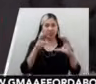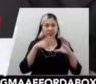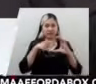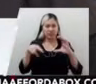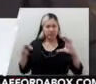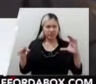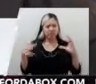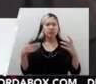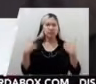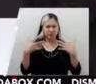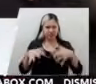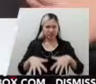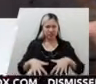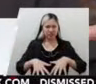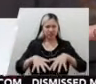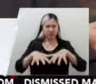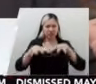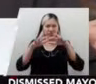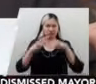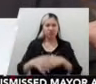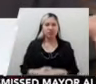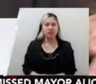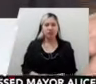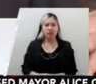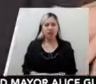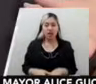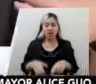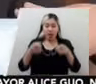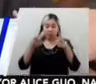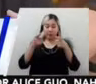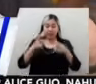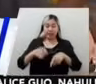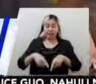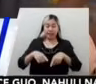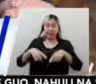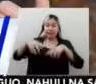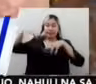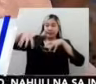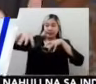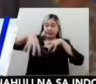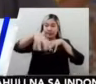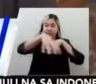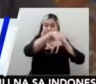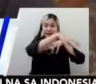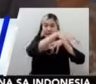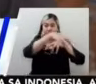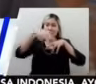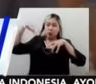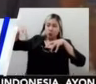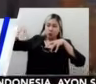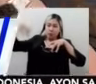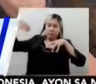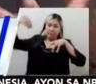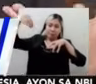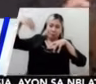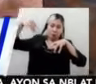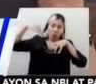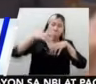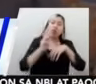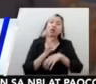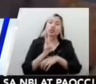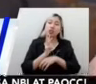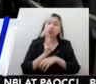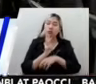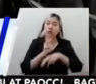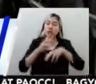at galing ibang bayan, tatawid sa aming creeks, at the same time, tinatanggap namin yung tubig na galing sa langit. So, the volume is